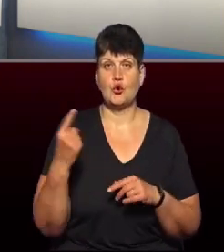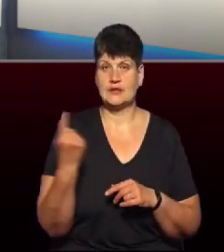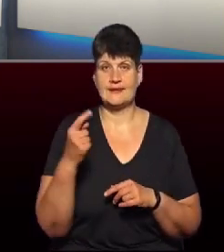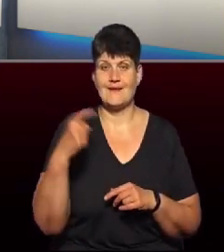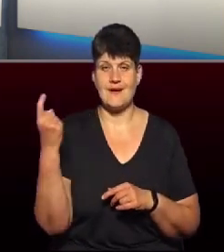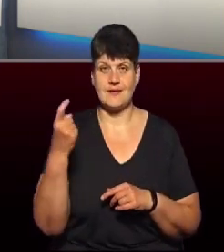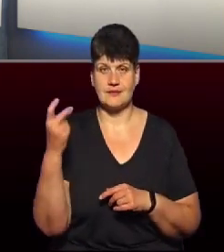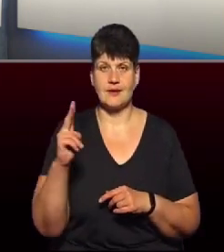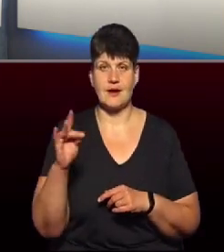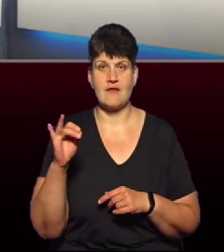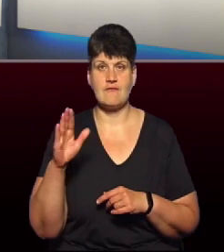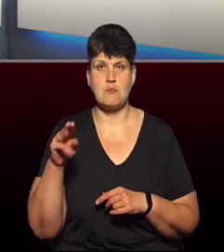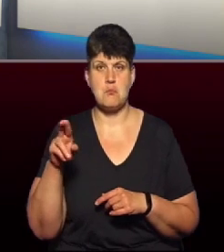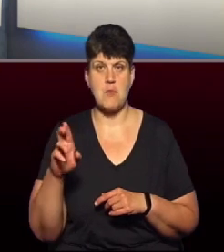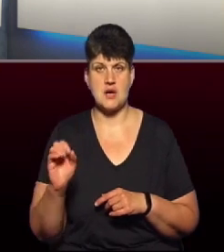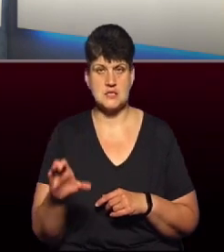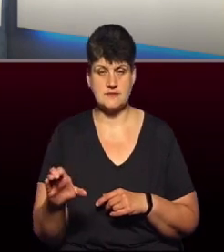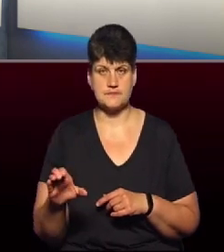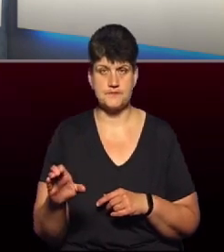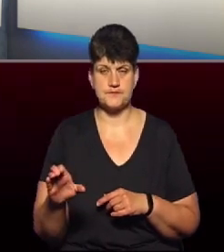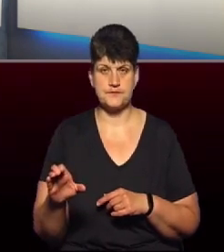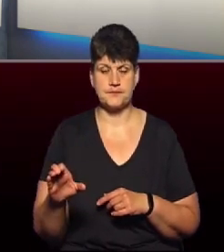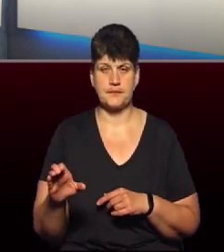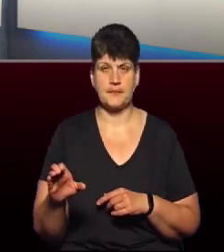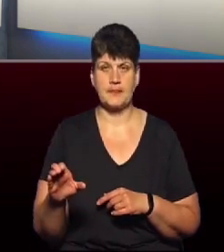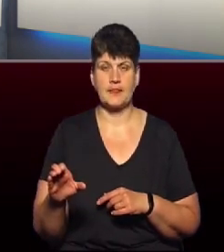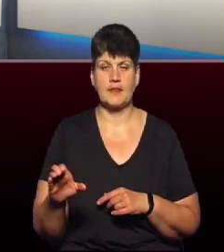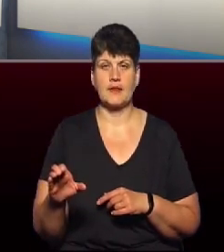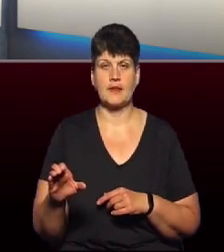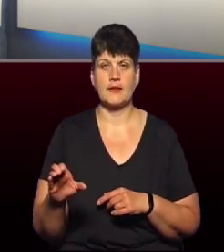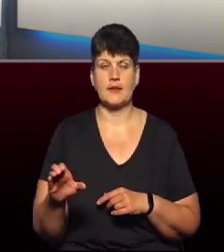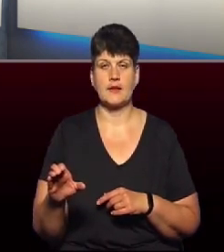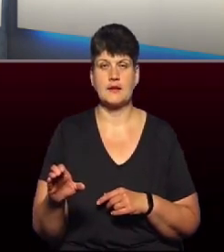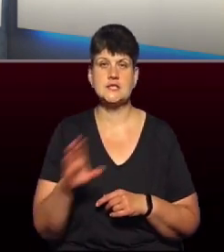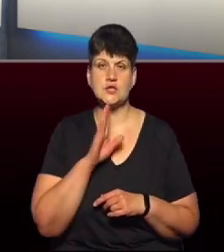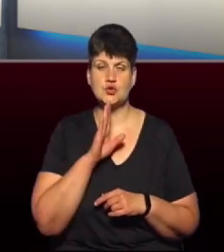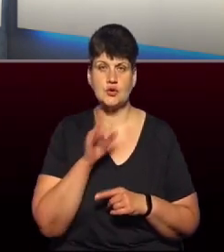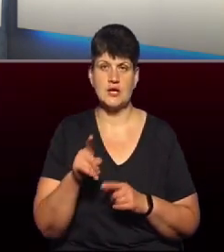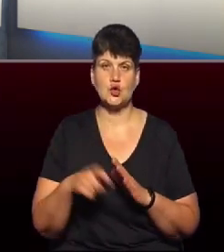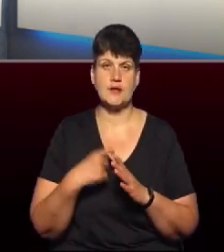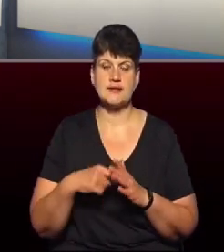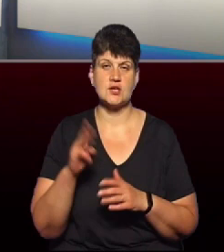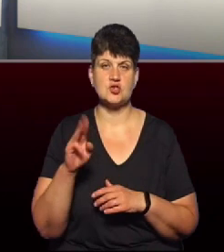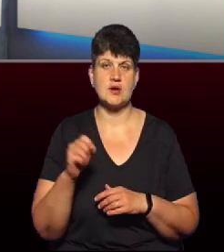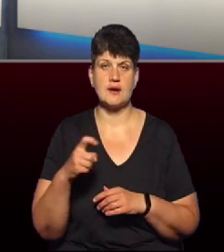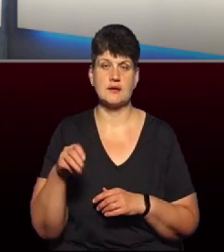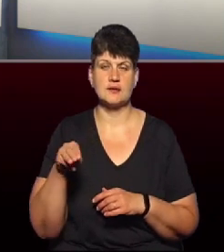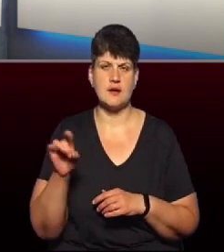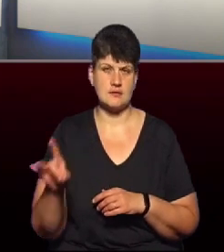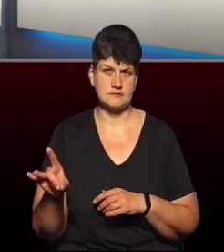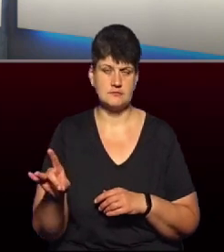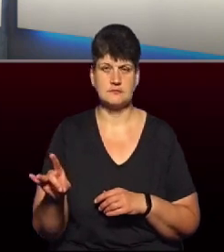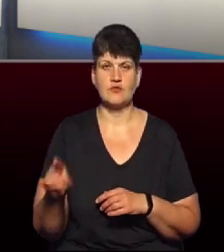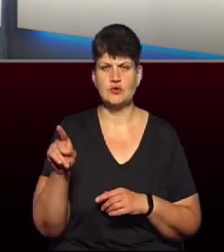Кривбас, я про жіночі команди говорю, і це Донецький Шахтар. Вони мають